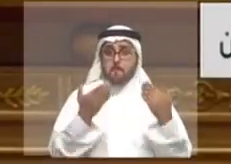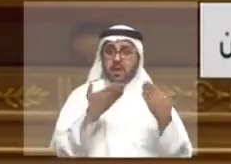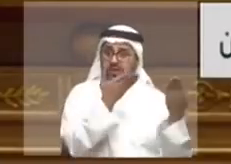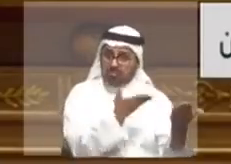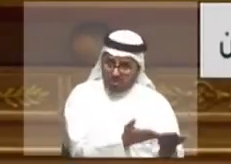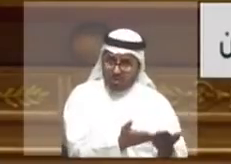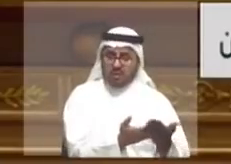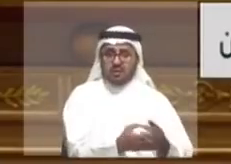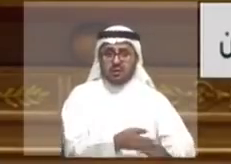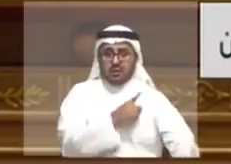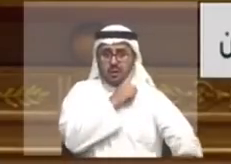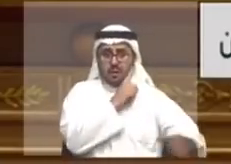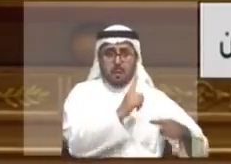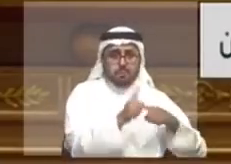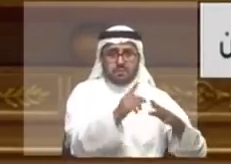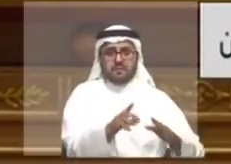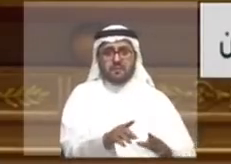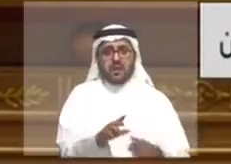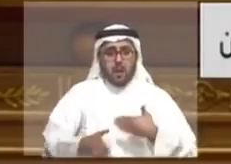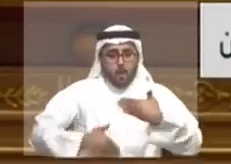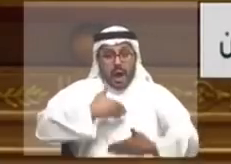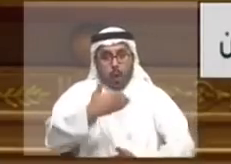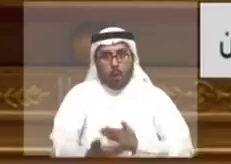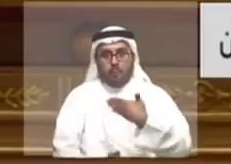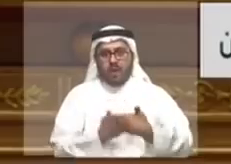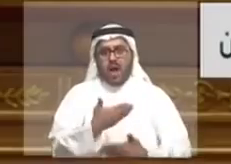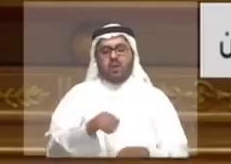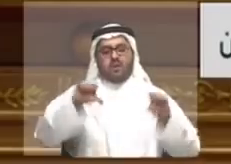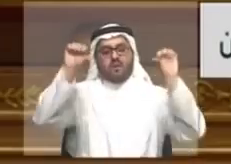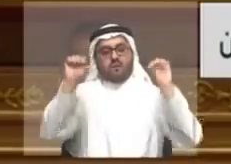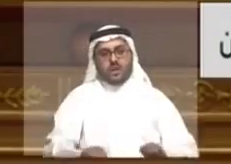المكرمة برهنت على أن المجتمع الدولي